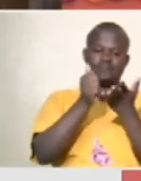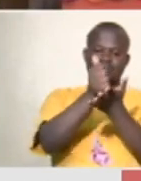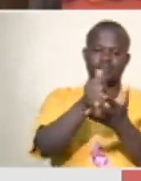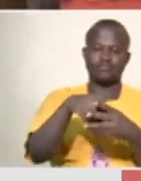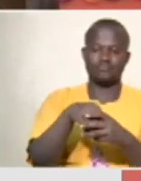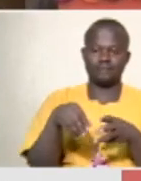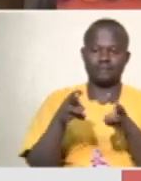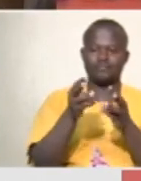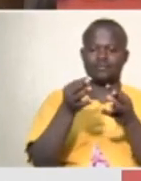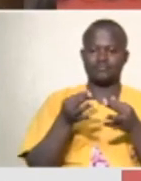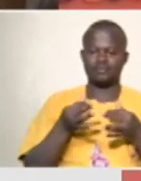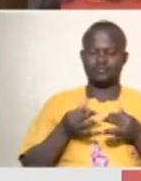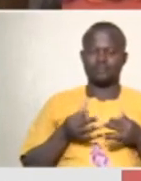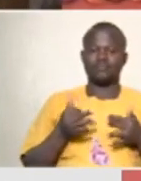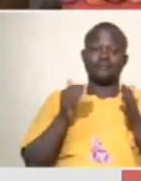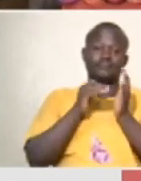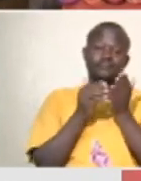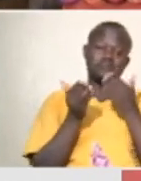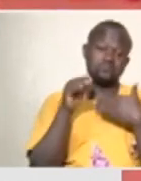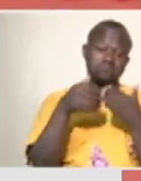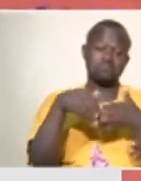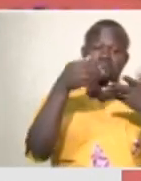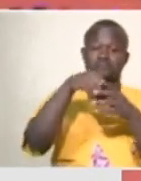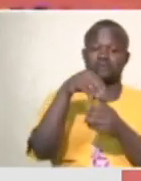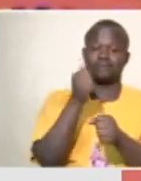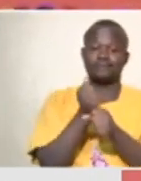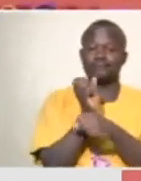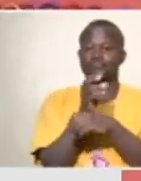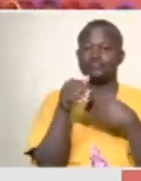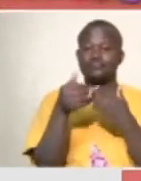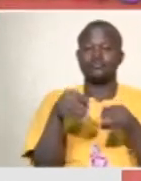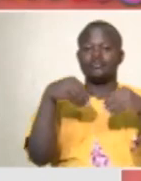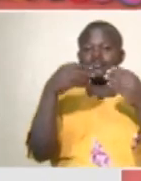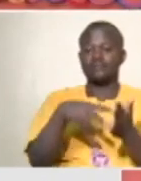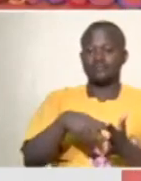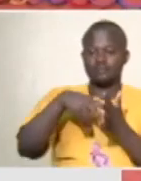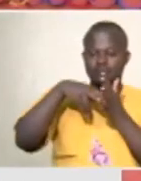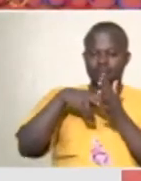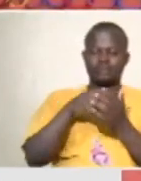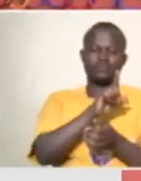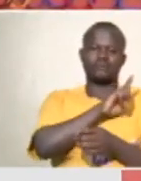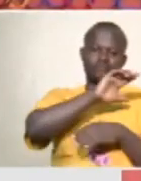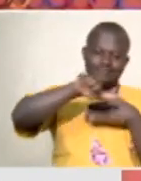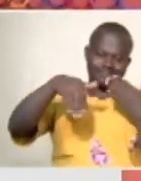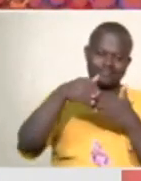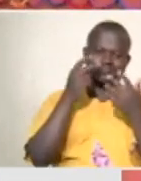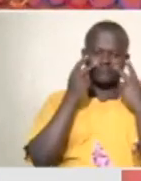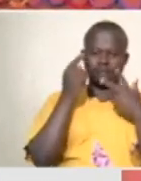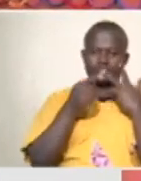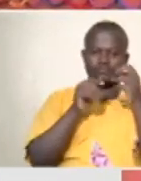muri forum ya finance nkaba wenda nabahama akazi. Inama nabagira ni uguhaguruka okazi yose wabona icyo